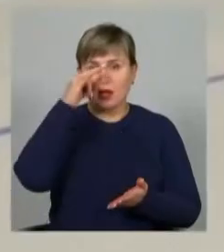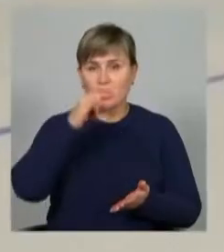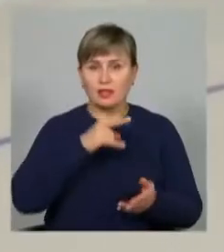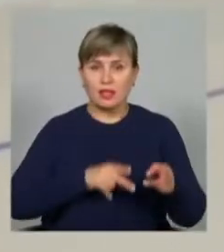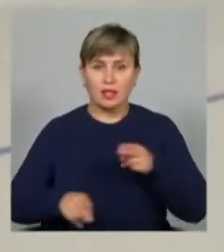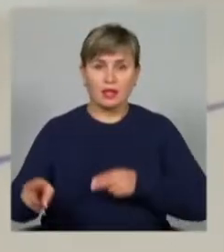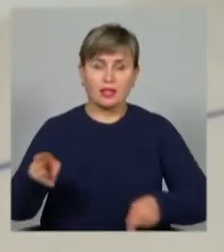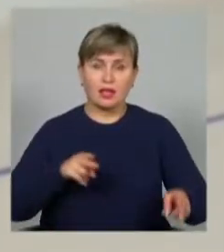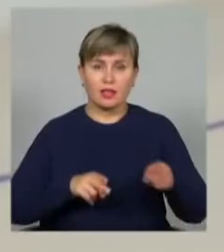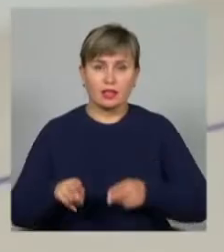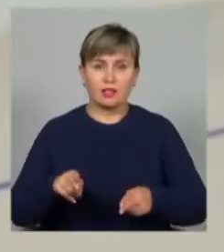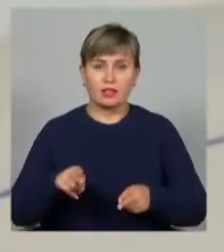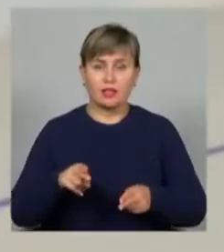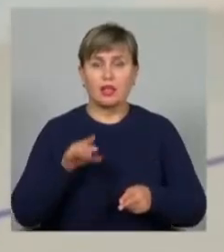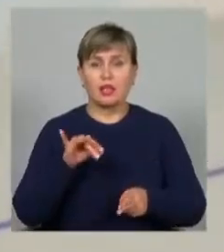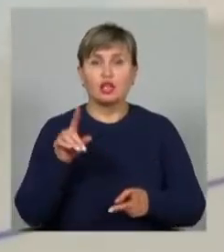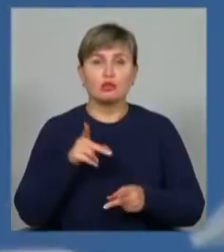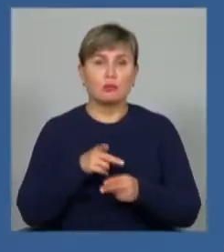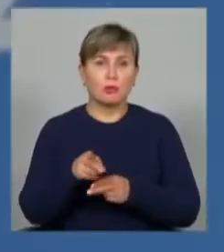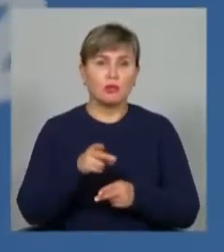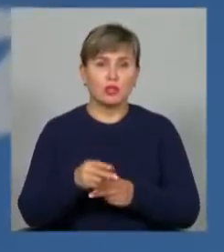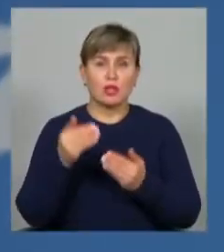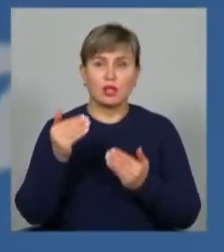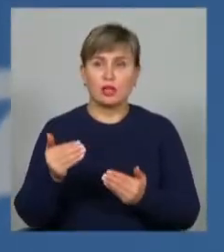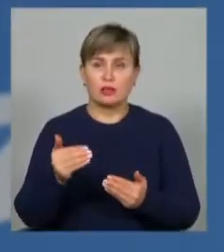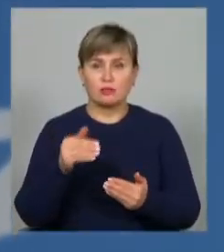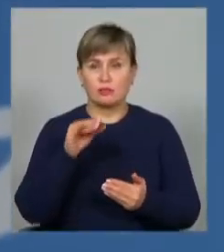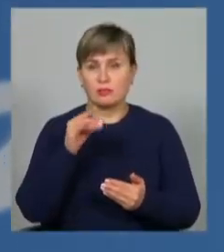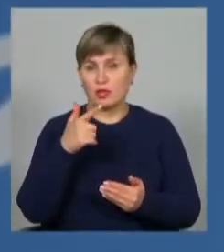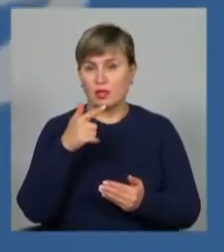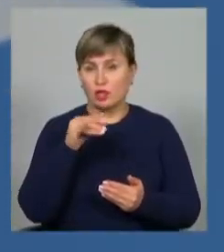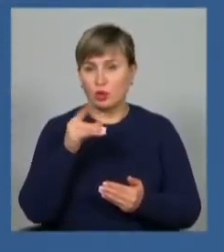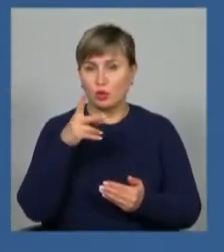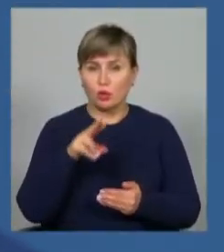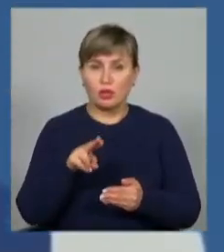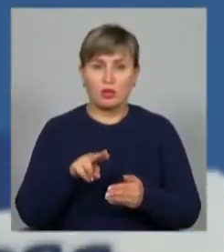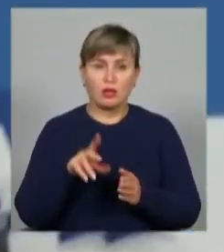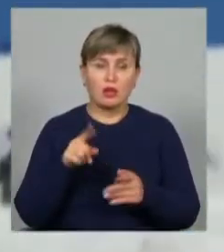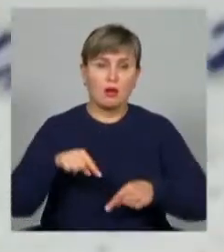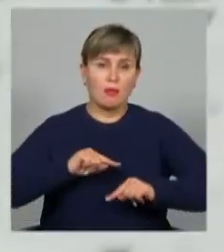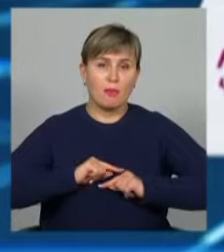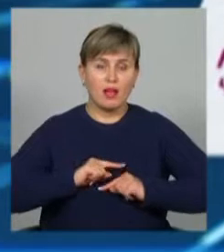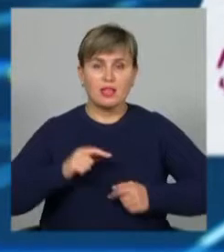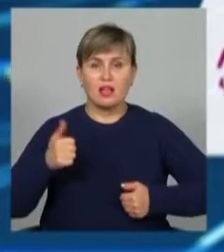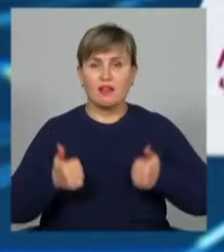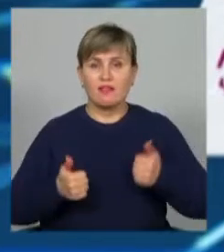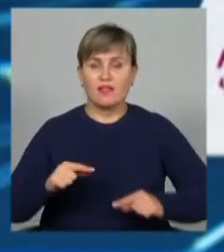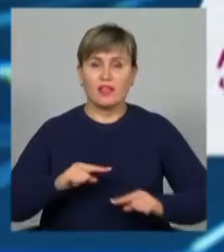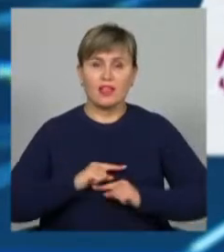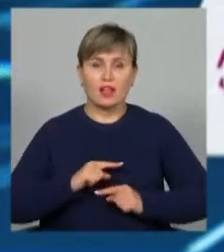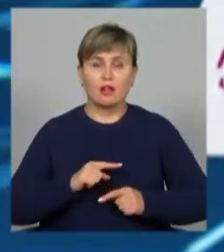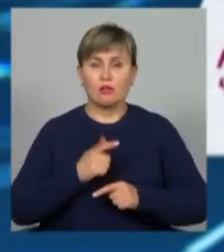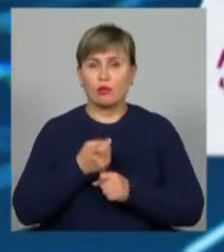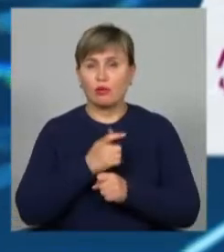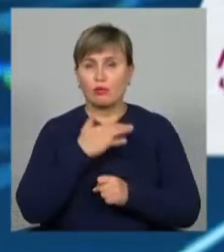конькобежки Айдова и Морозова? И что помешало фристайлистке Юлии Галышевой отобраться в финал соревнований? Уйма незабываемых